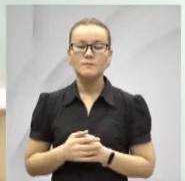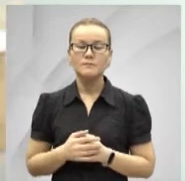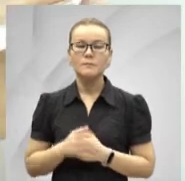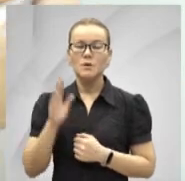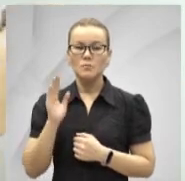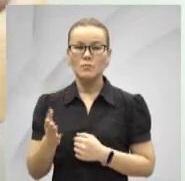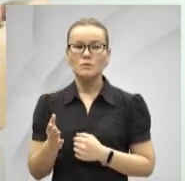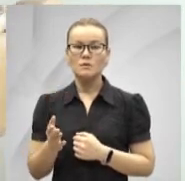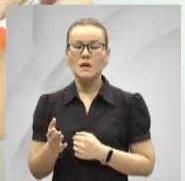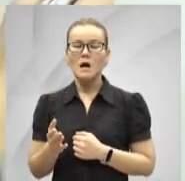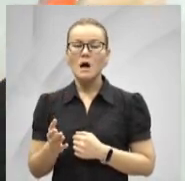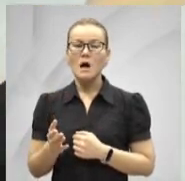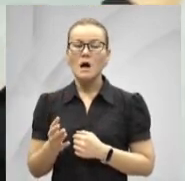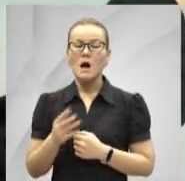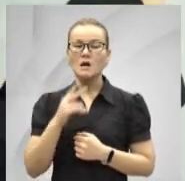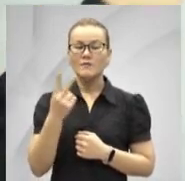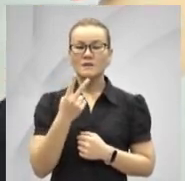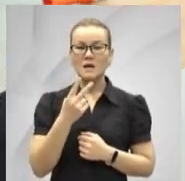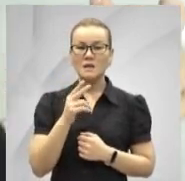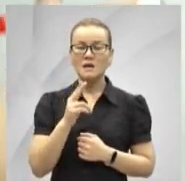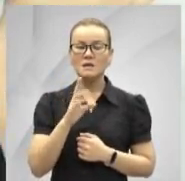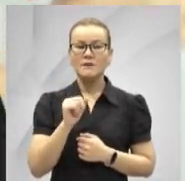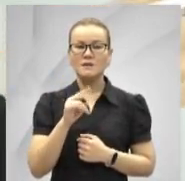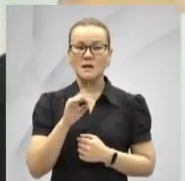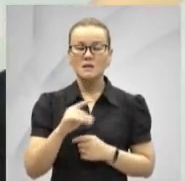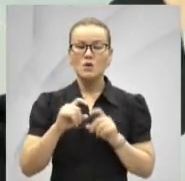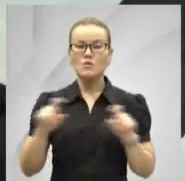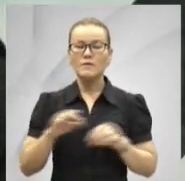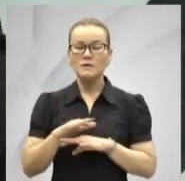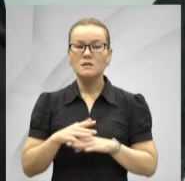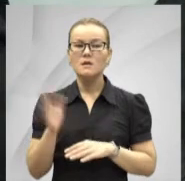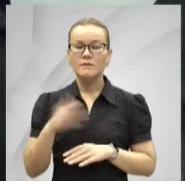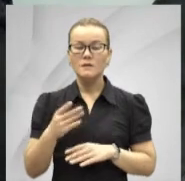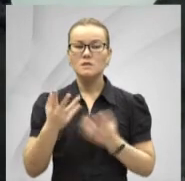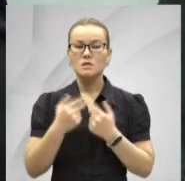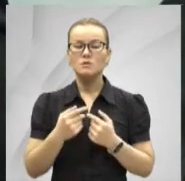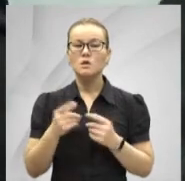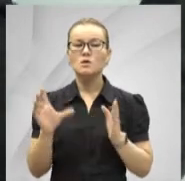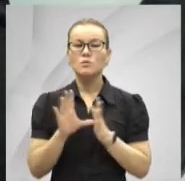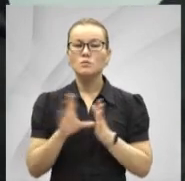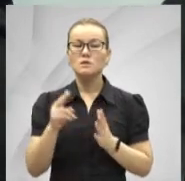Получим квадратное уравнение. Решим его с помощью дискриминанта.